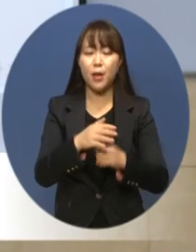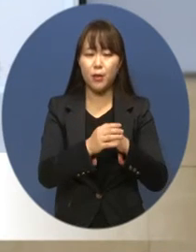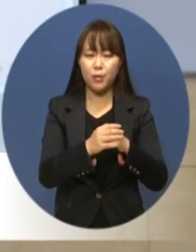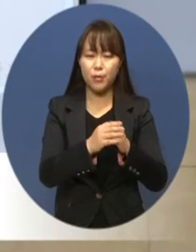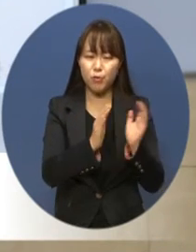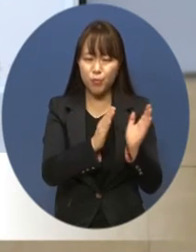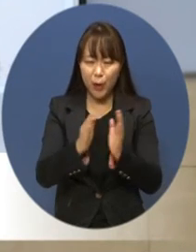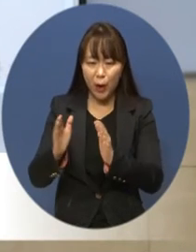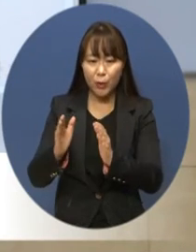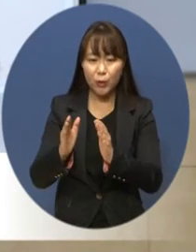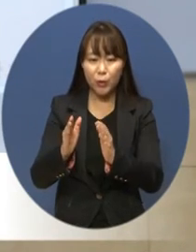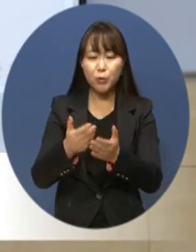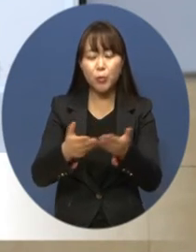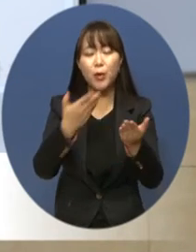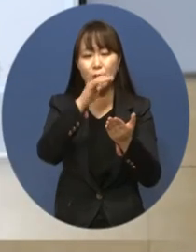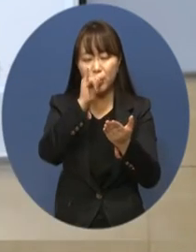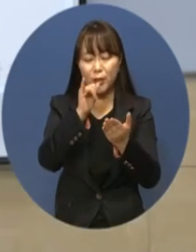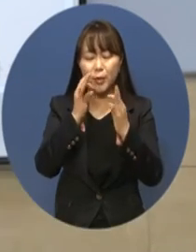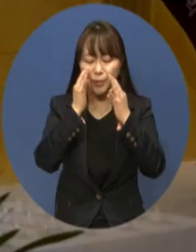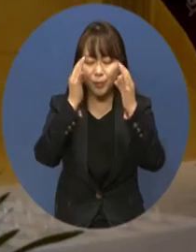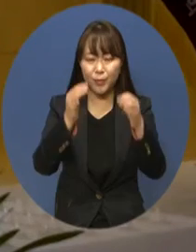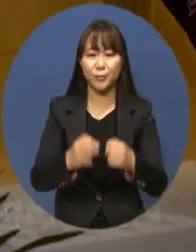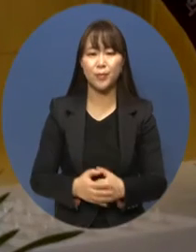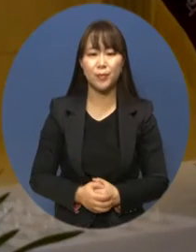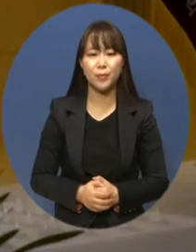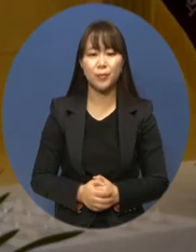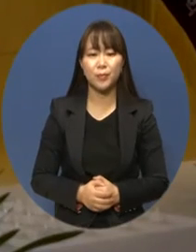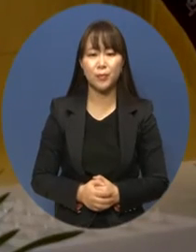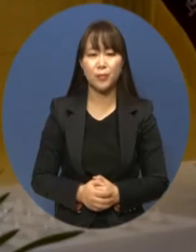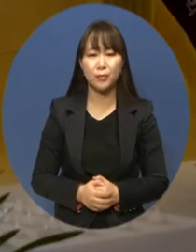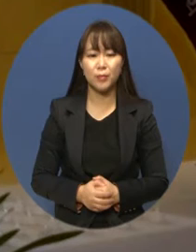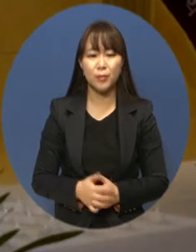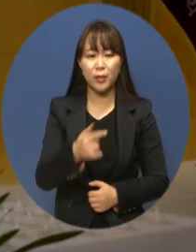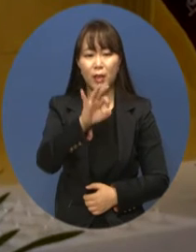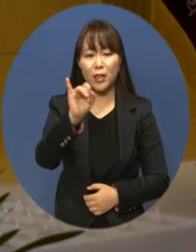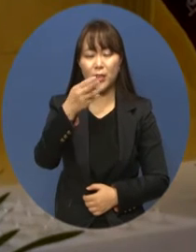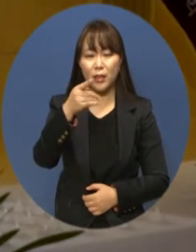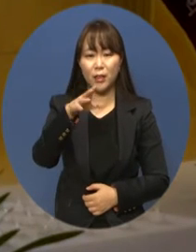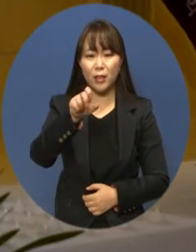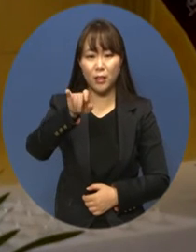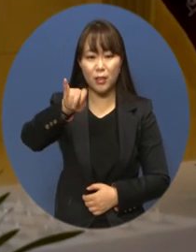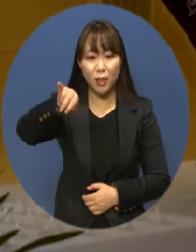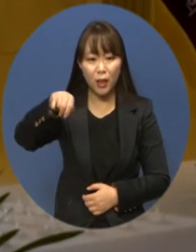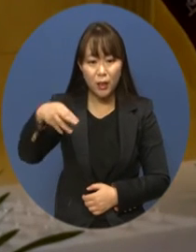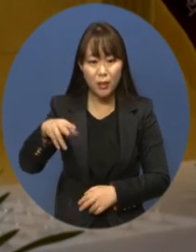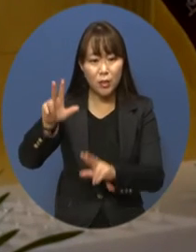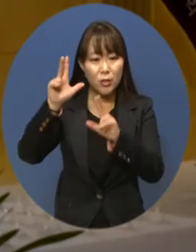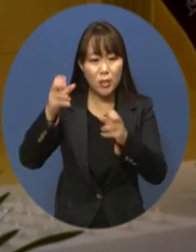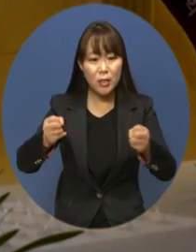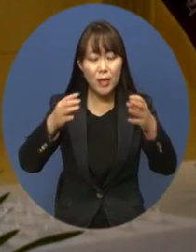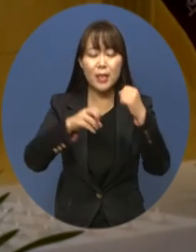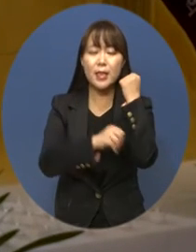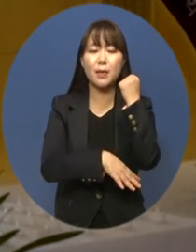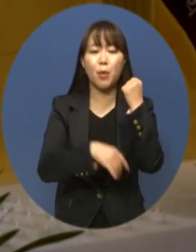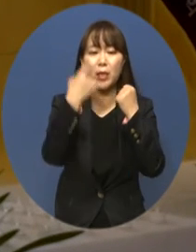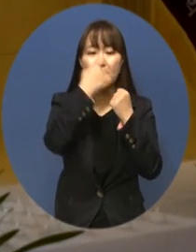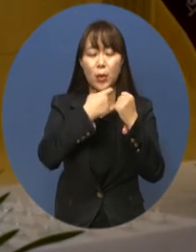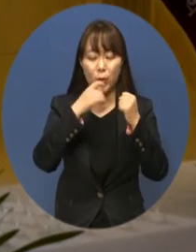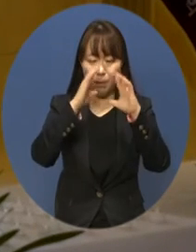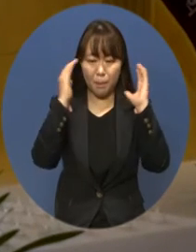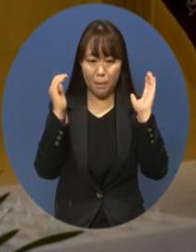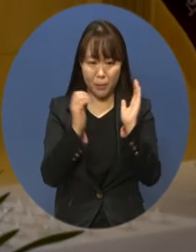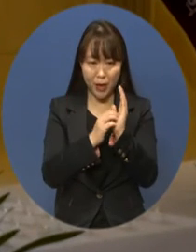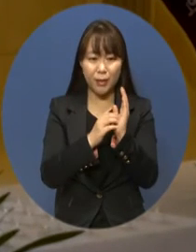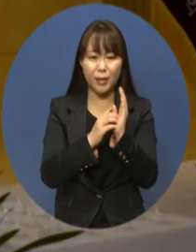기자들을 공급할 수 있도록 하겠습니다 나이팅게일 선서식 은 기본 이론 교육을 마친 간호학과 학생들이